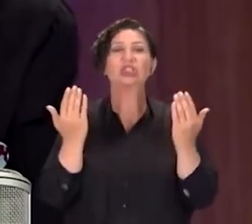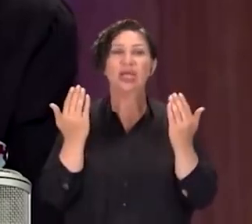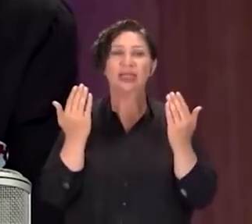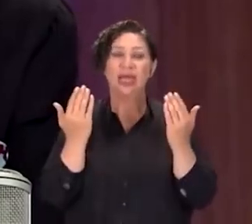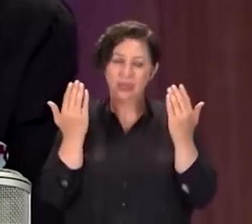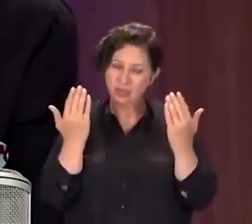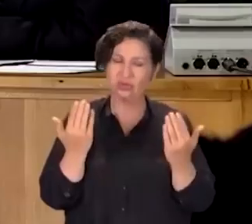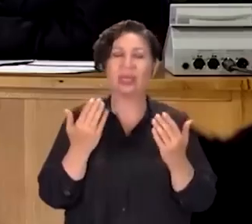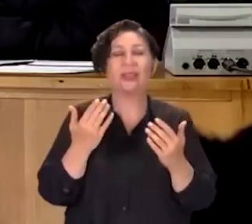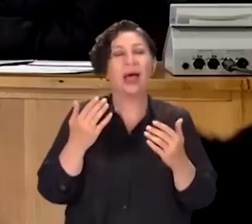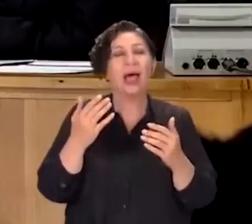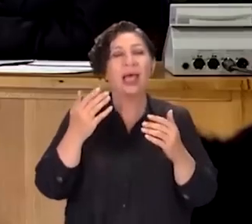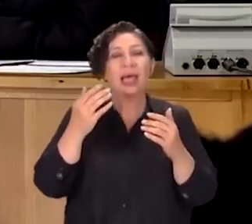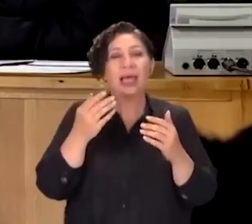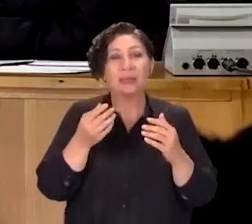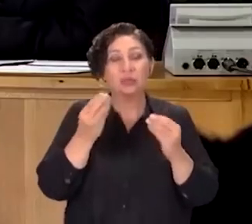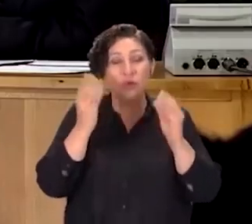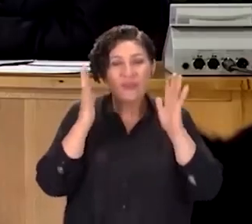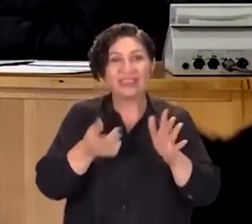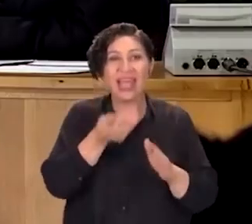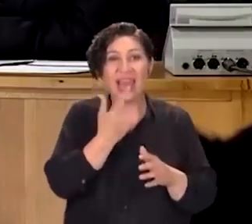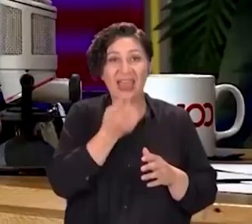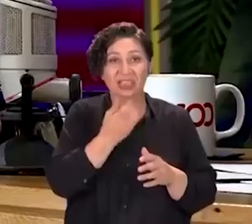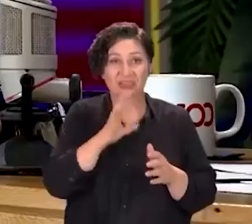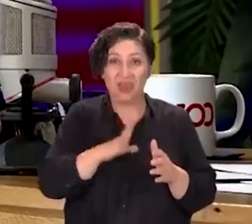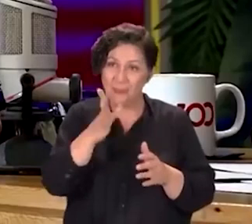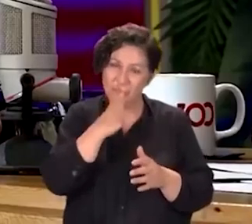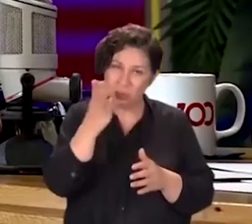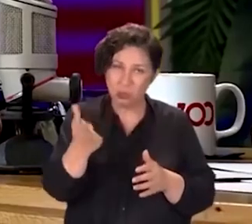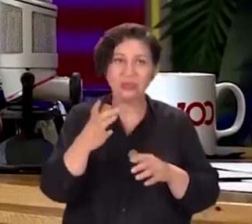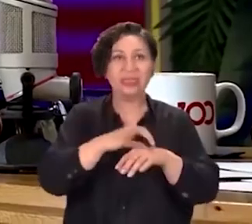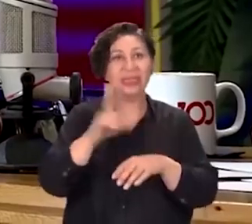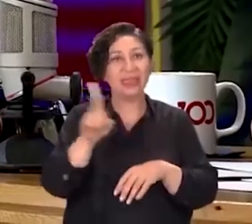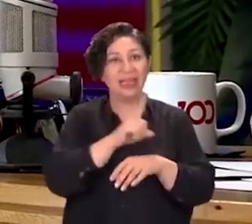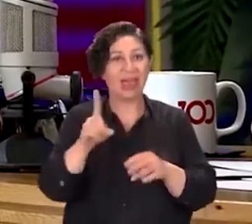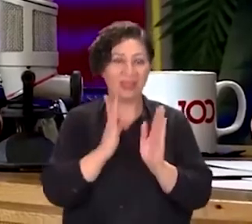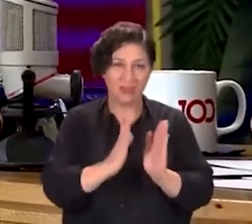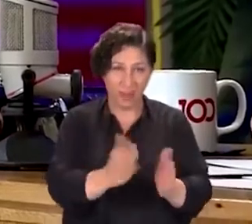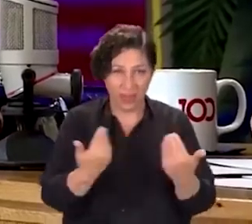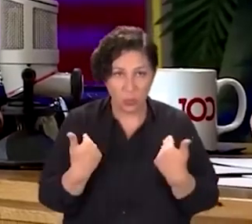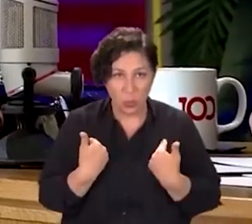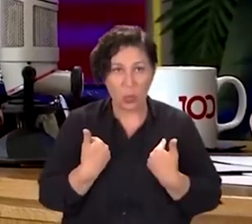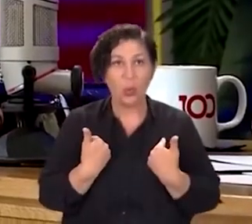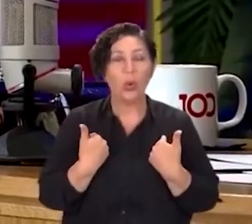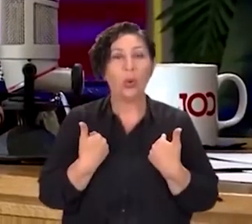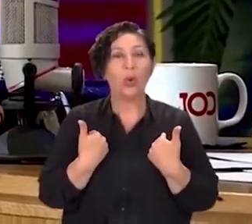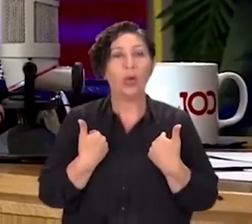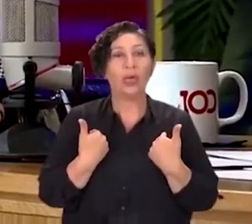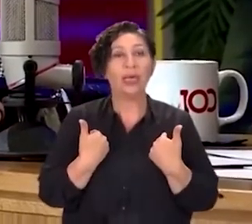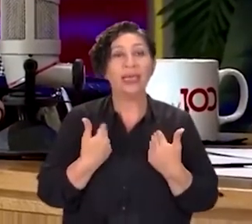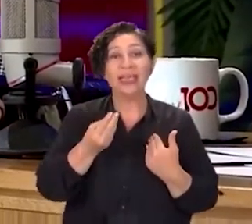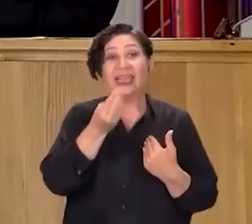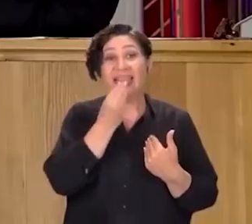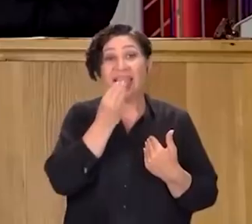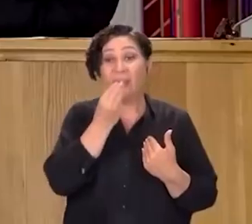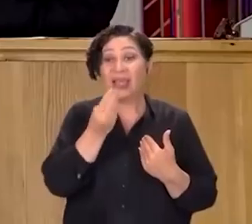İnşallah. İnşallah. Çünkü içtiğim çok ilaçlar var biliyorsun. Evet, evet, tedavideyim. Evet.